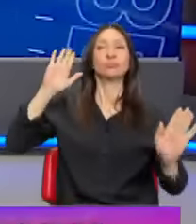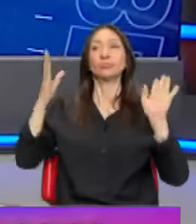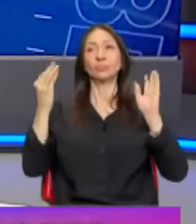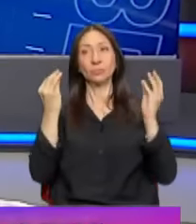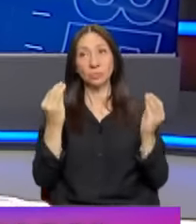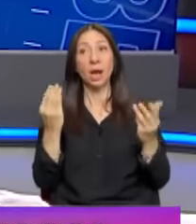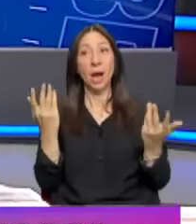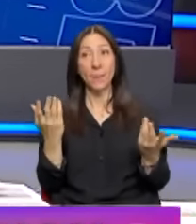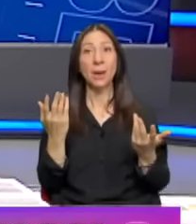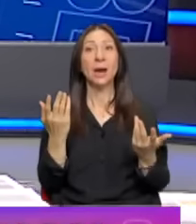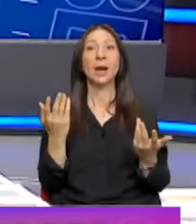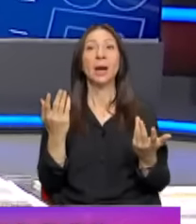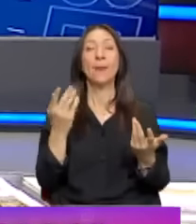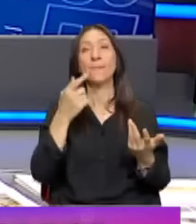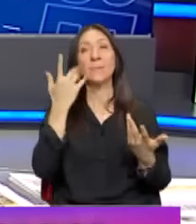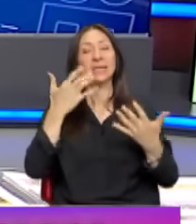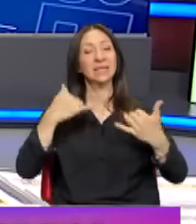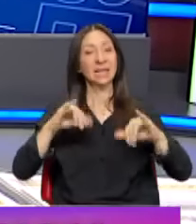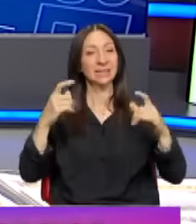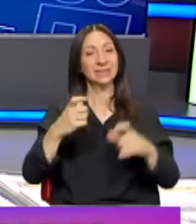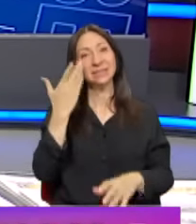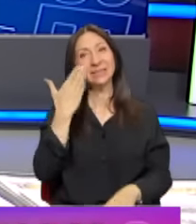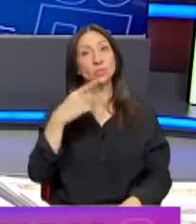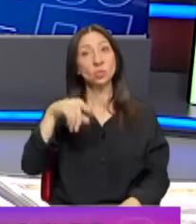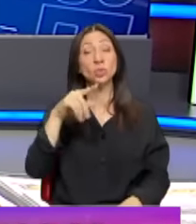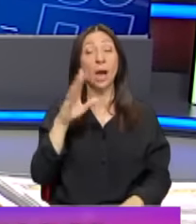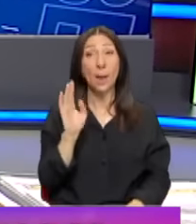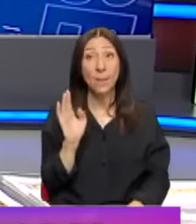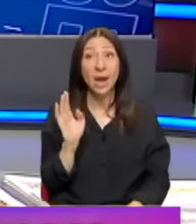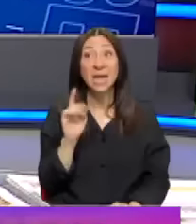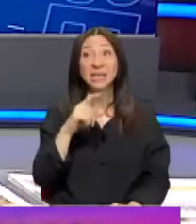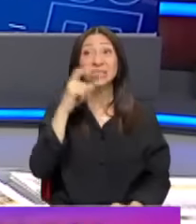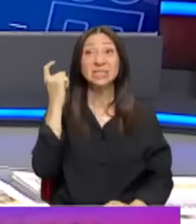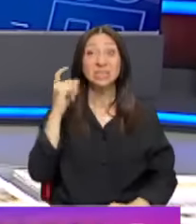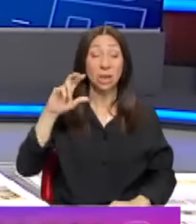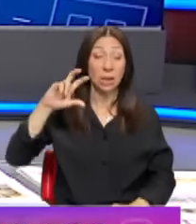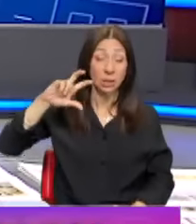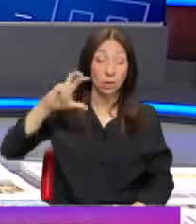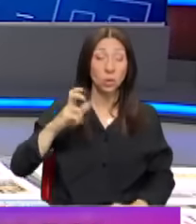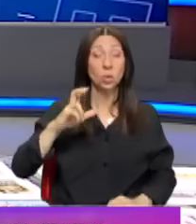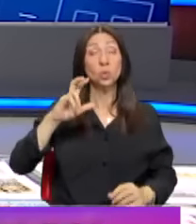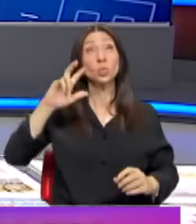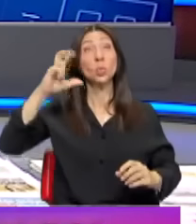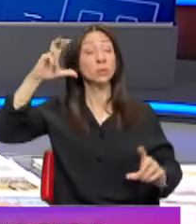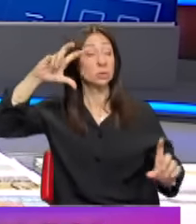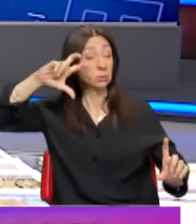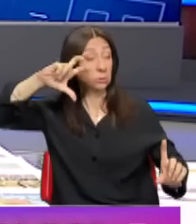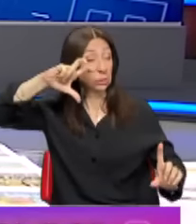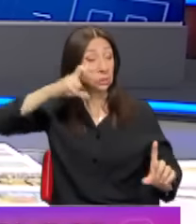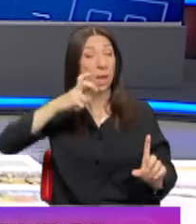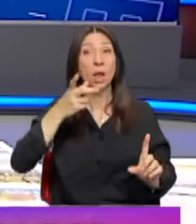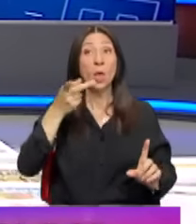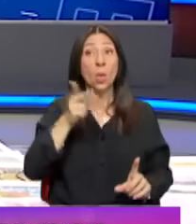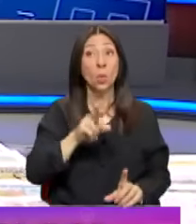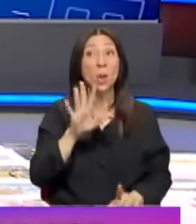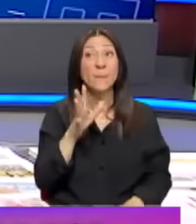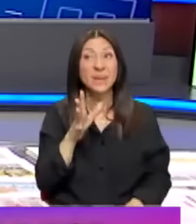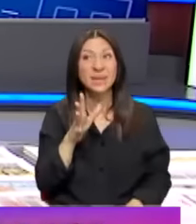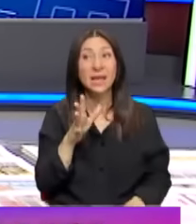siz bilmiyorum belki tatil beldelerinden izliyorsunuz ama sıcak çarpması, güneş çarpması canınızı